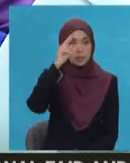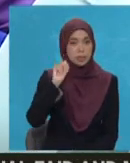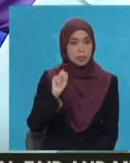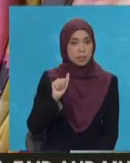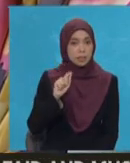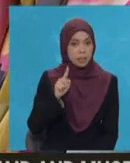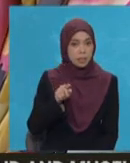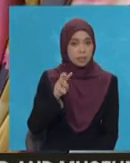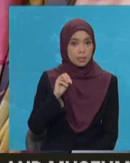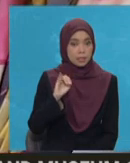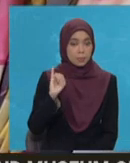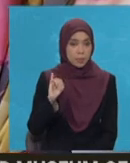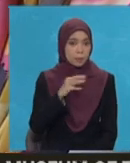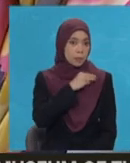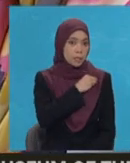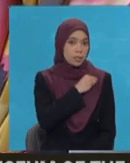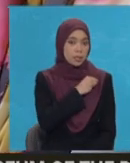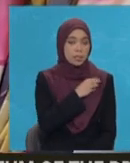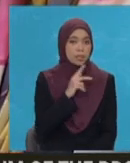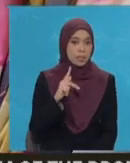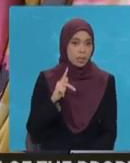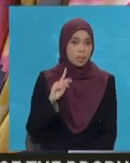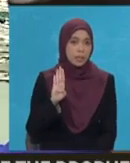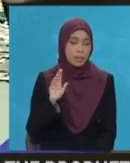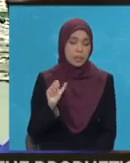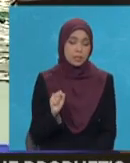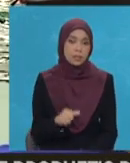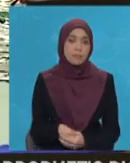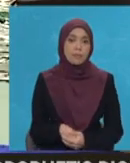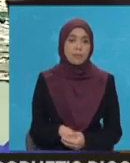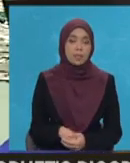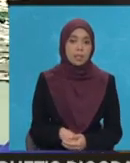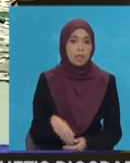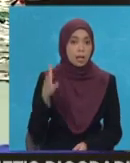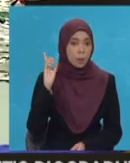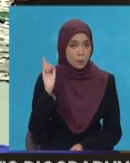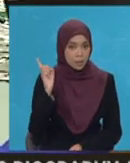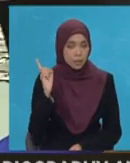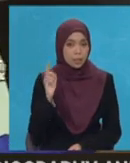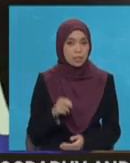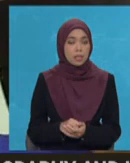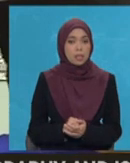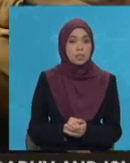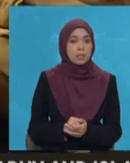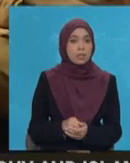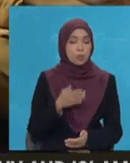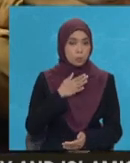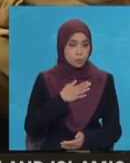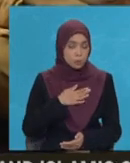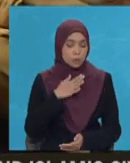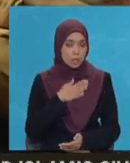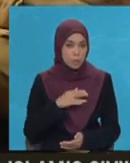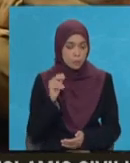menteri kebudayaan beliau dan sukan majelis disrikan dengan ceramah nuzul Alquran bertajuk bersabar